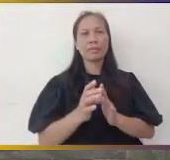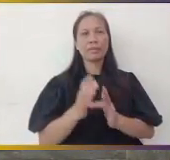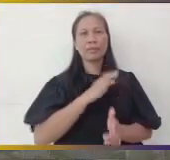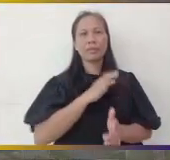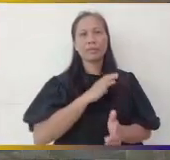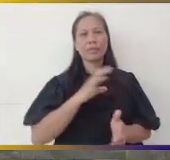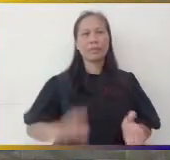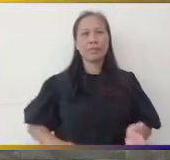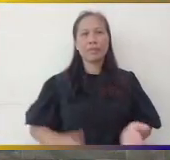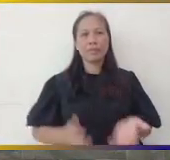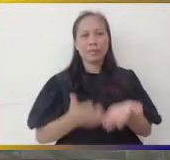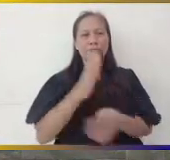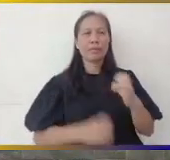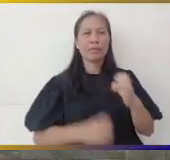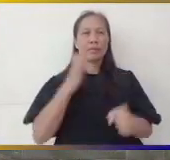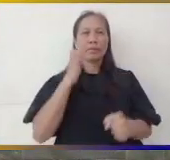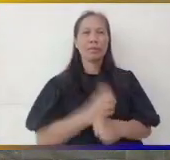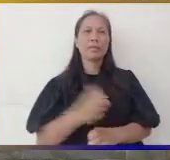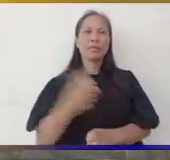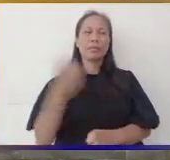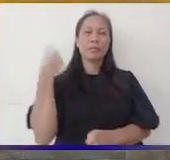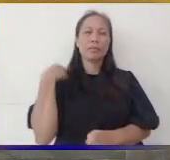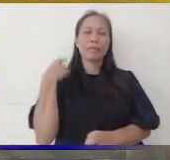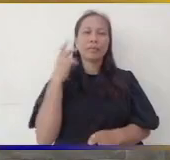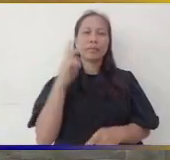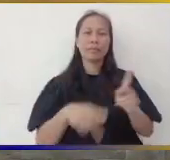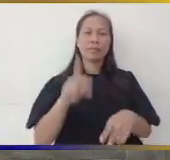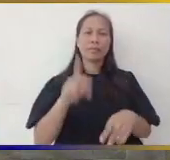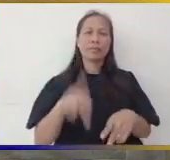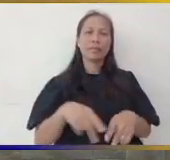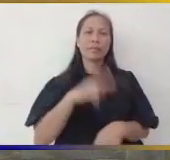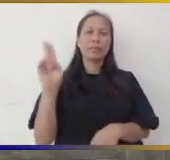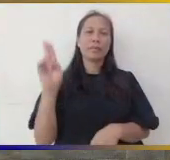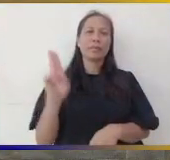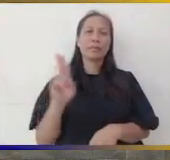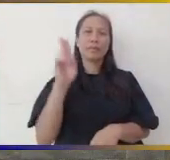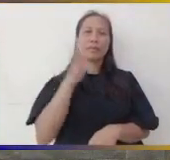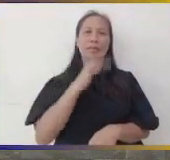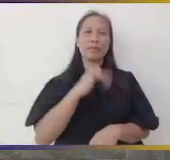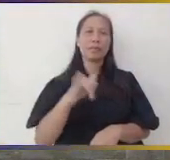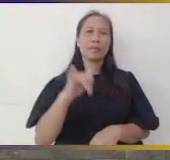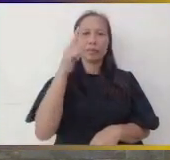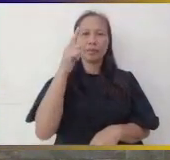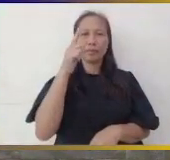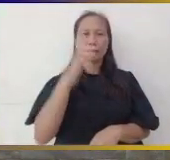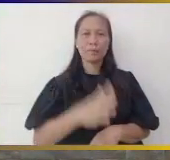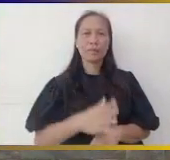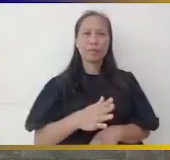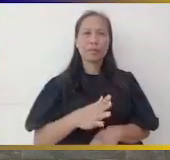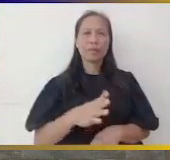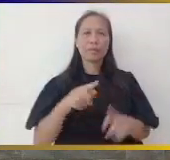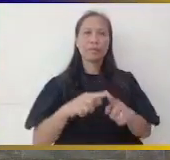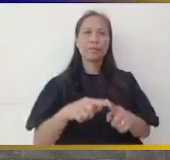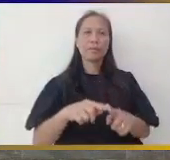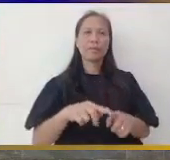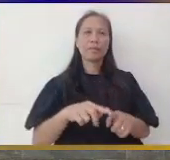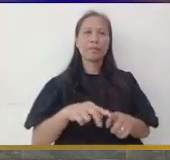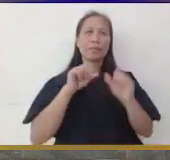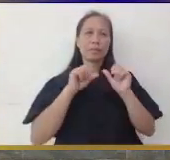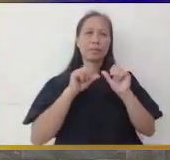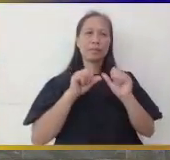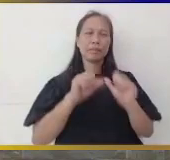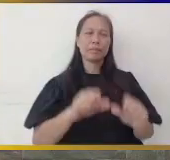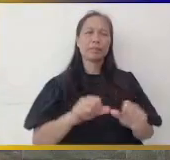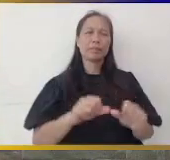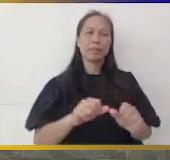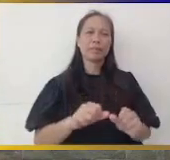na magpatuloy ng kanyang ng iglesya lalong-lalo na yung pinanghahawakang pananampalataya ng kanyang iglesyang